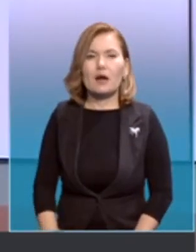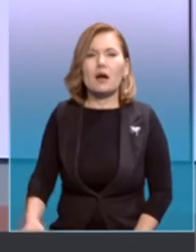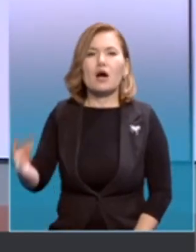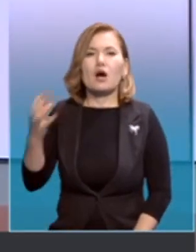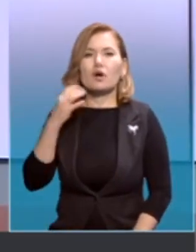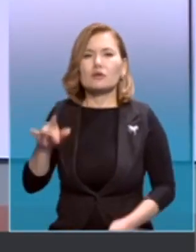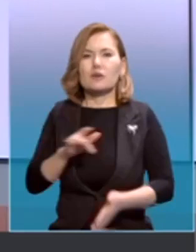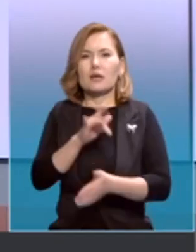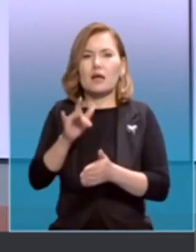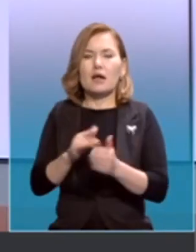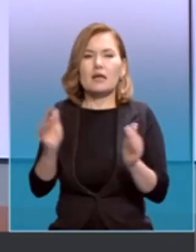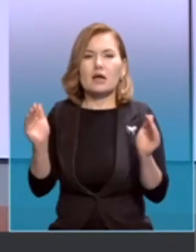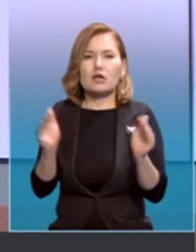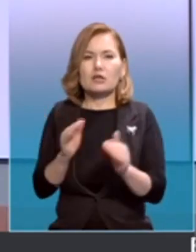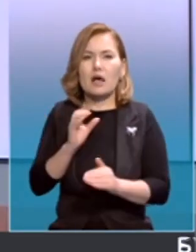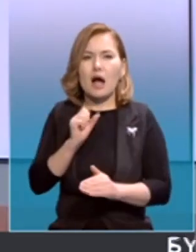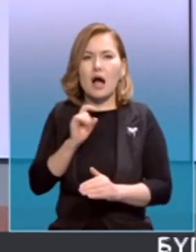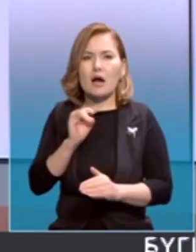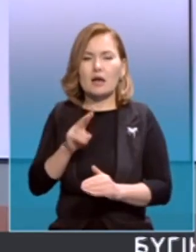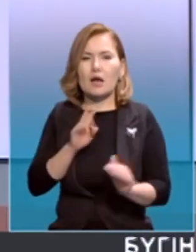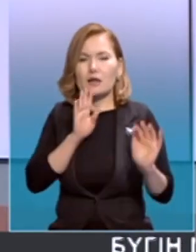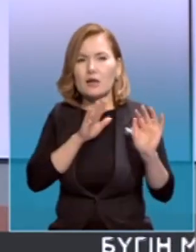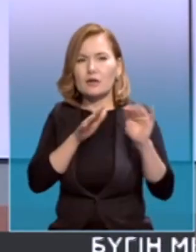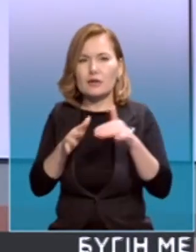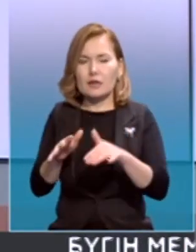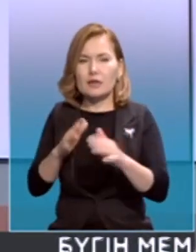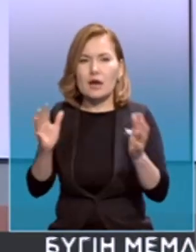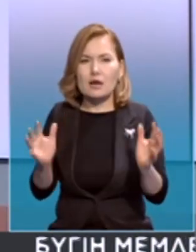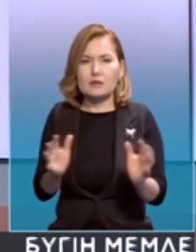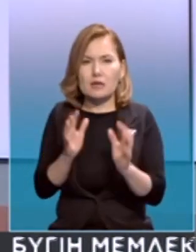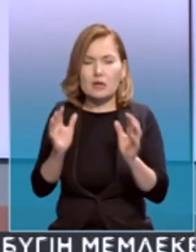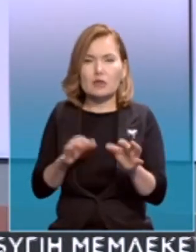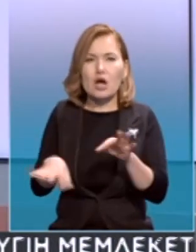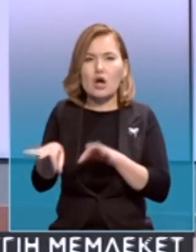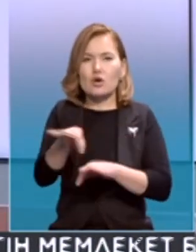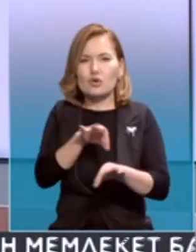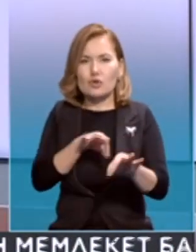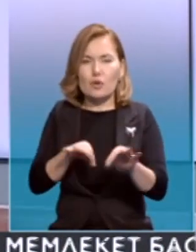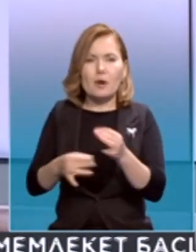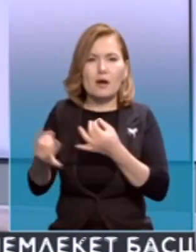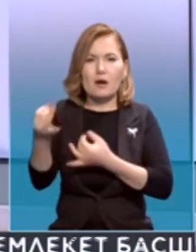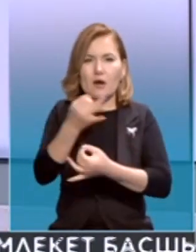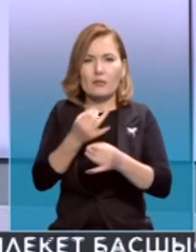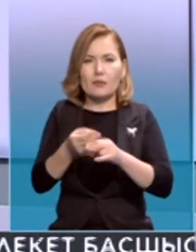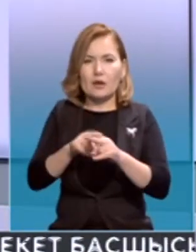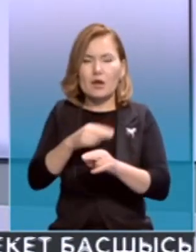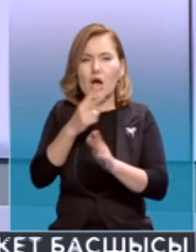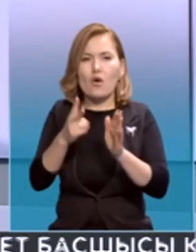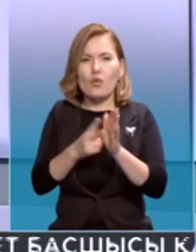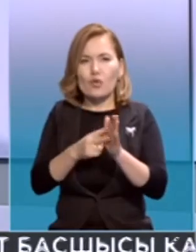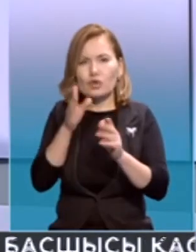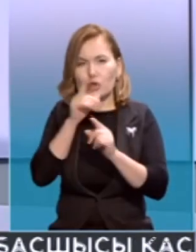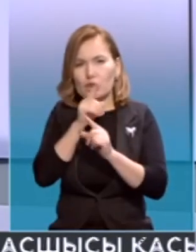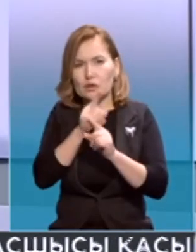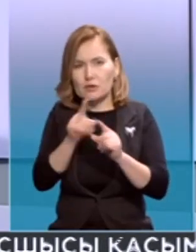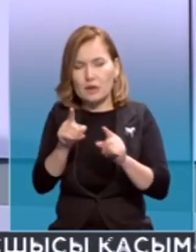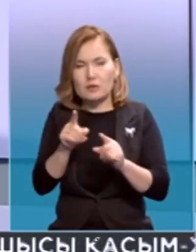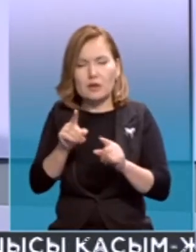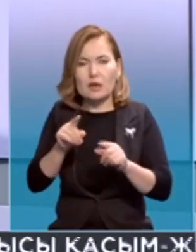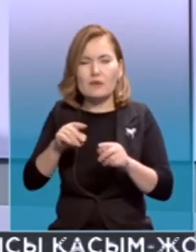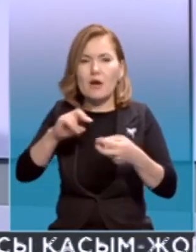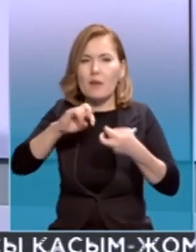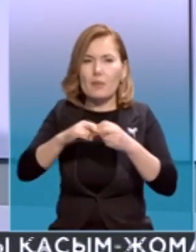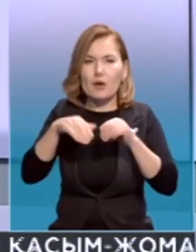Қызылордада кіші Арал теңізінің солтүстік бөлігін сақтап қалу жобасы облыстық қоғамдық кеңесте талқыланды. 17 жылдан бері шешімін таппай келе